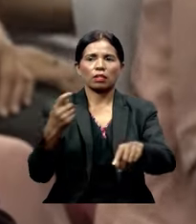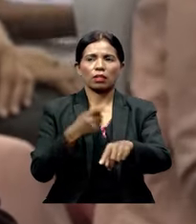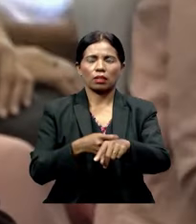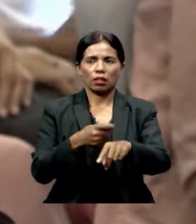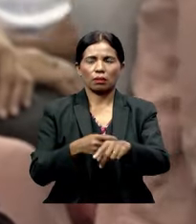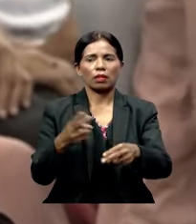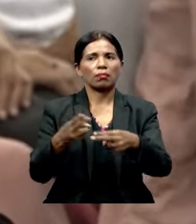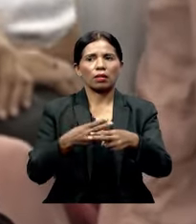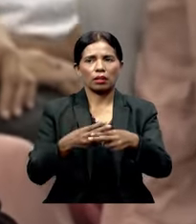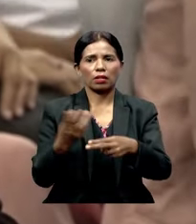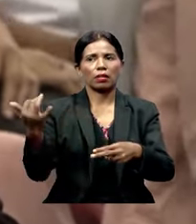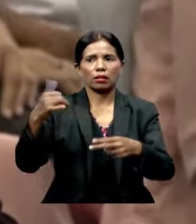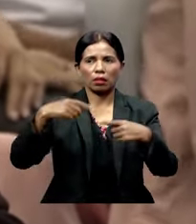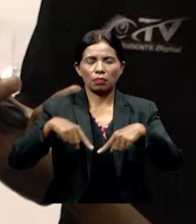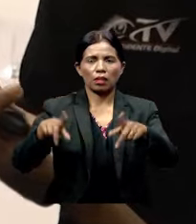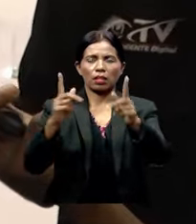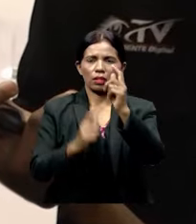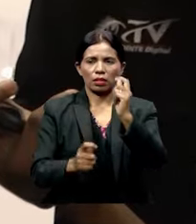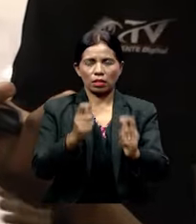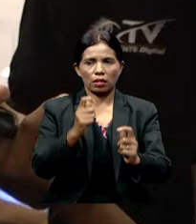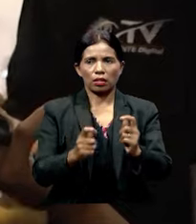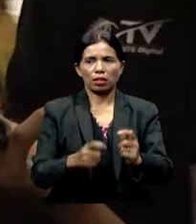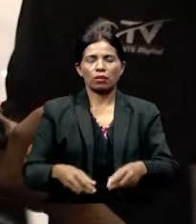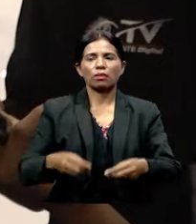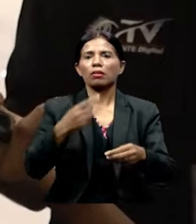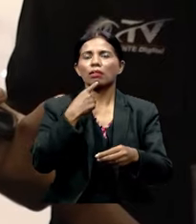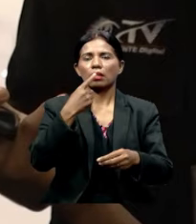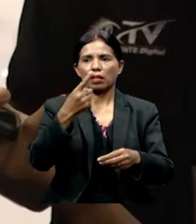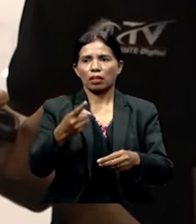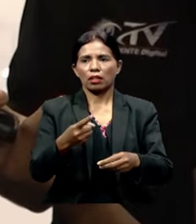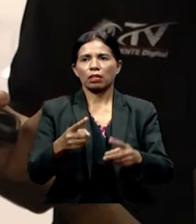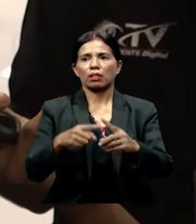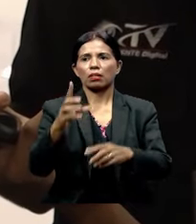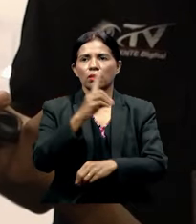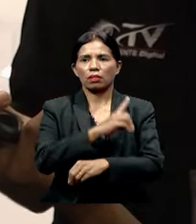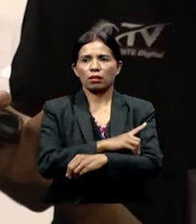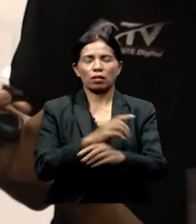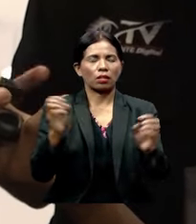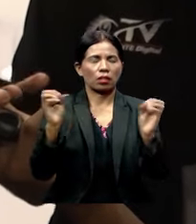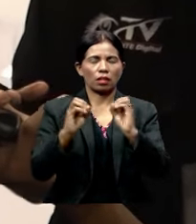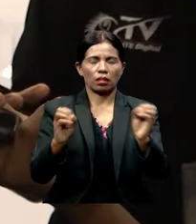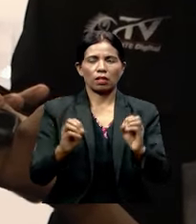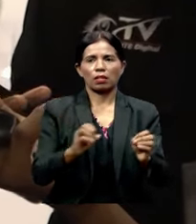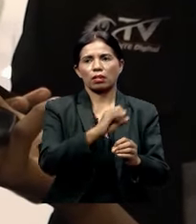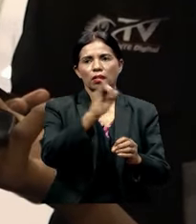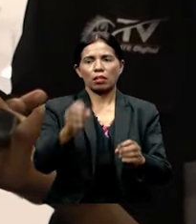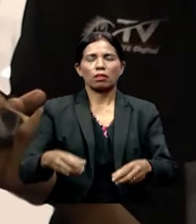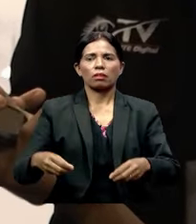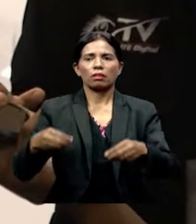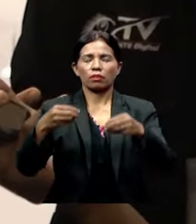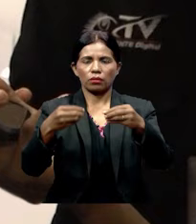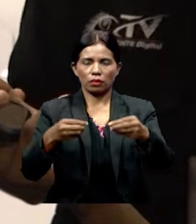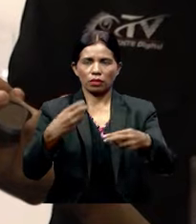badak ne dalam rumah sira bayo na tribunal maka fuing dehang kata ohin loron la consegue julga. Ida nemos fo afeita tebes ba